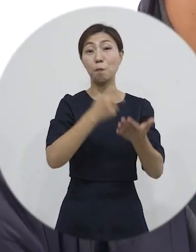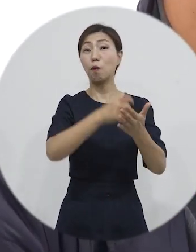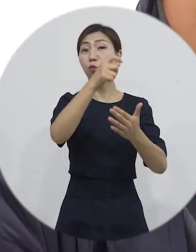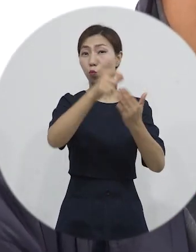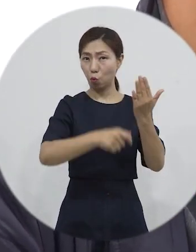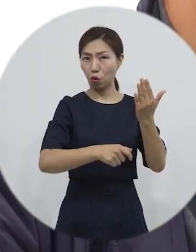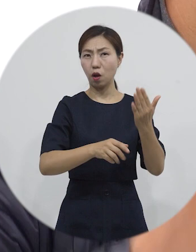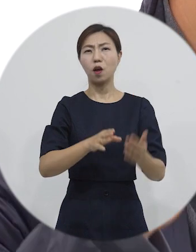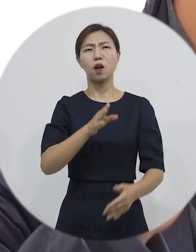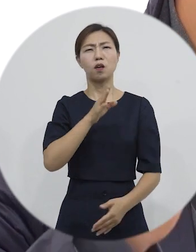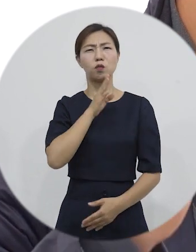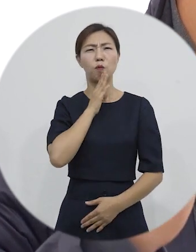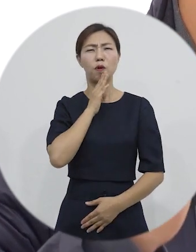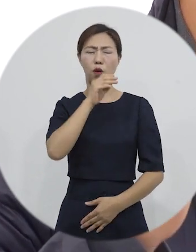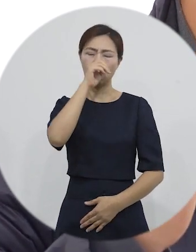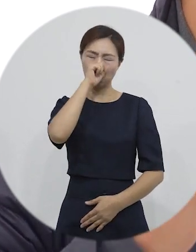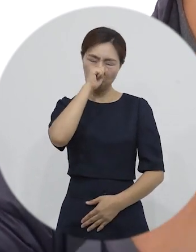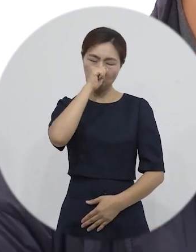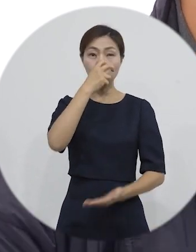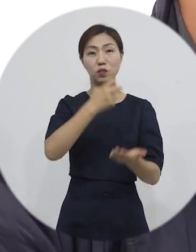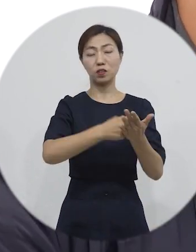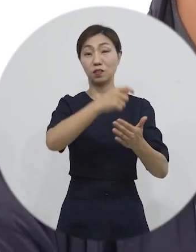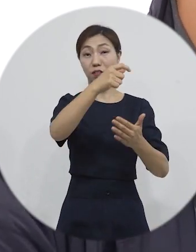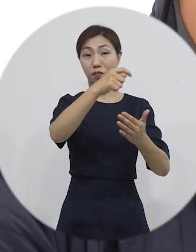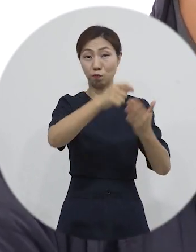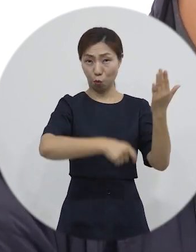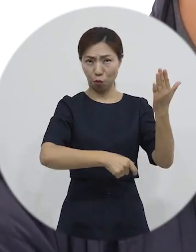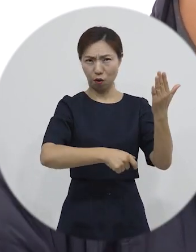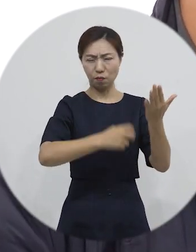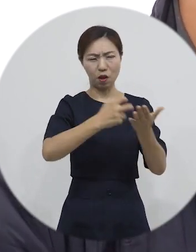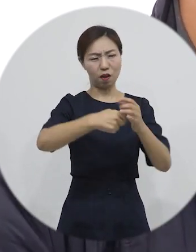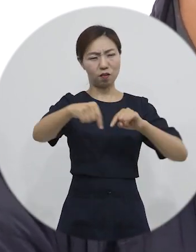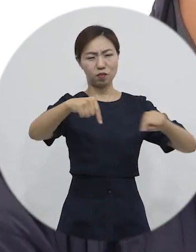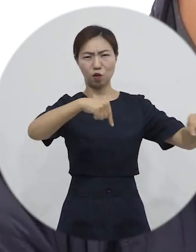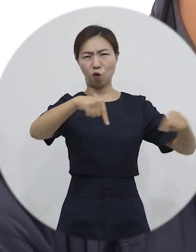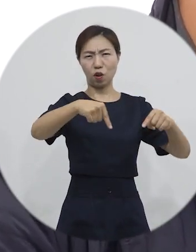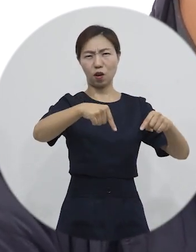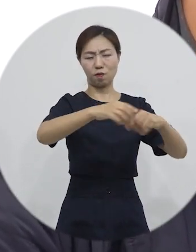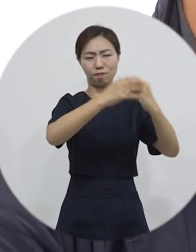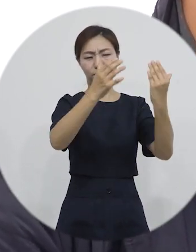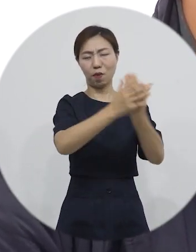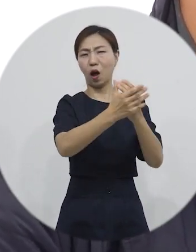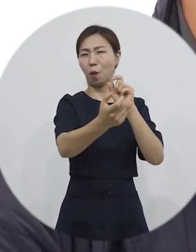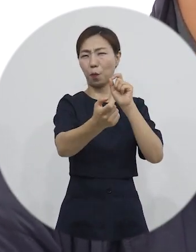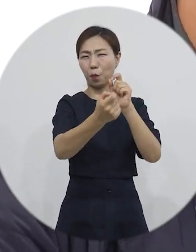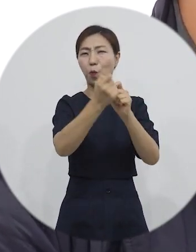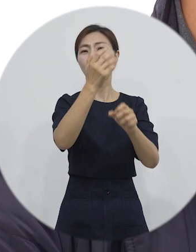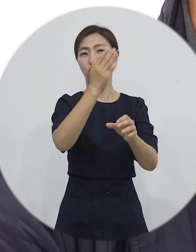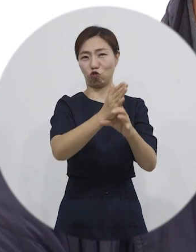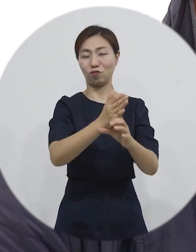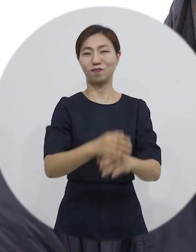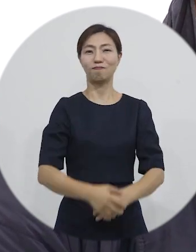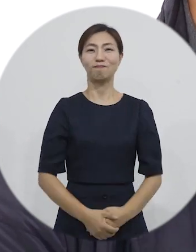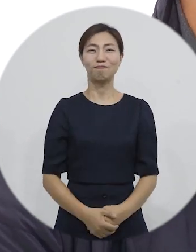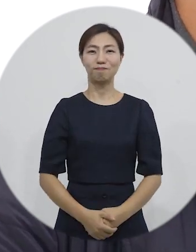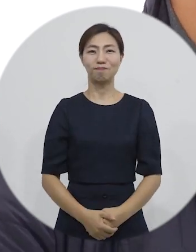제도는 굉장히 높은 수준의 제도화가 되어 있는 그것이다 라고 하는 것을 꼭 기억해 주시면